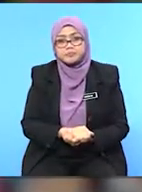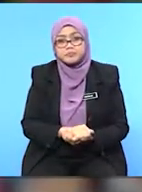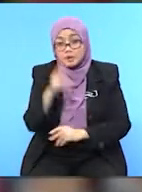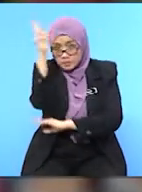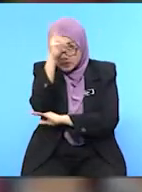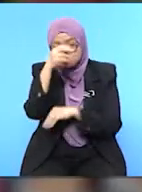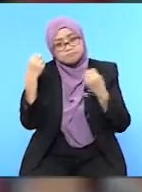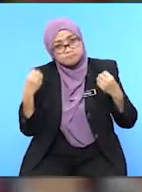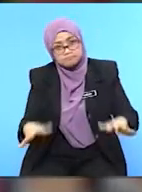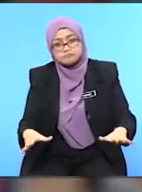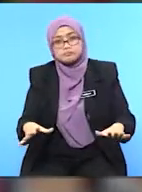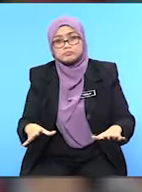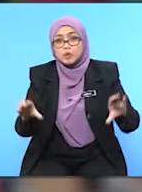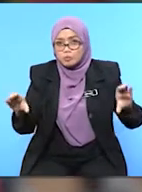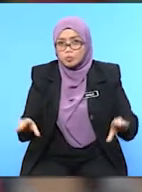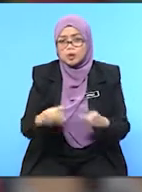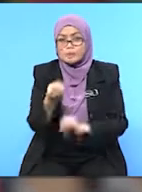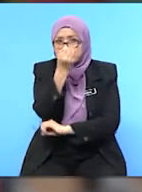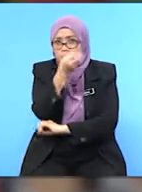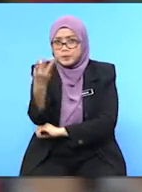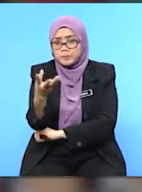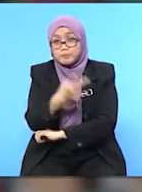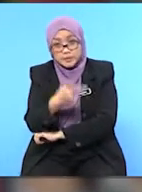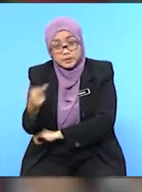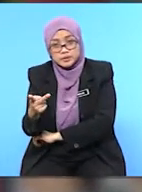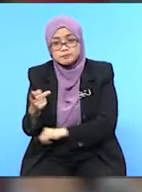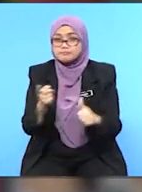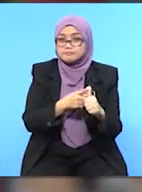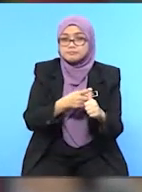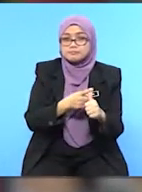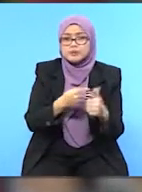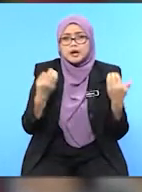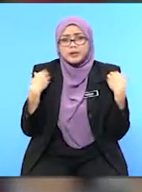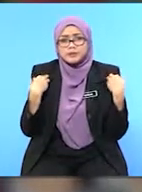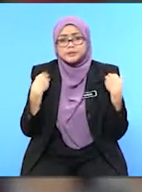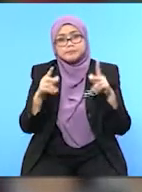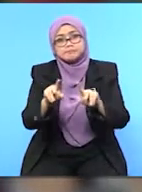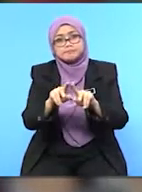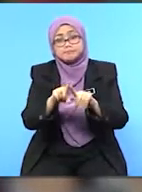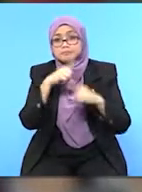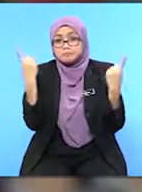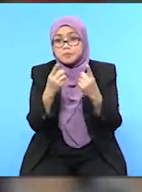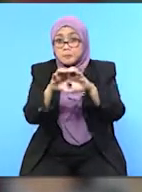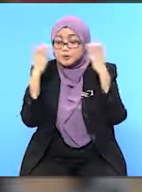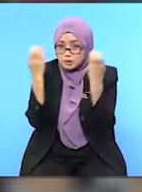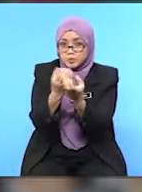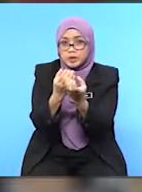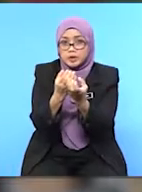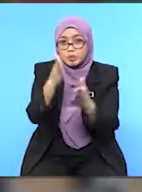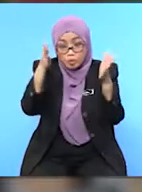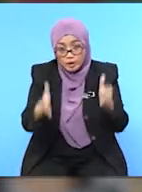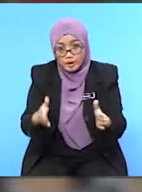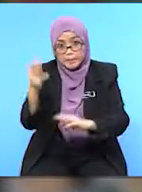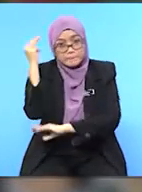ini kerajaan telah melaksanakan beberapa stj antaranya penumbuhan are Jessie kerajaannya yang khusus untuk membantu orang Melayu